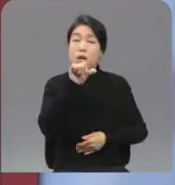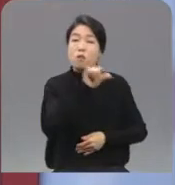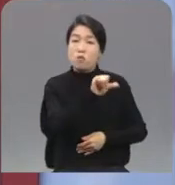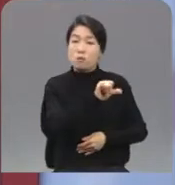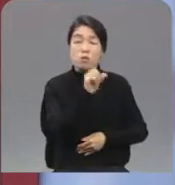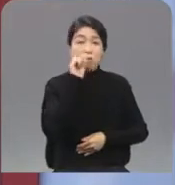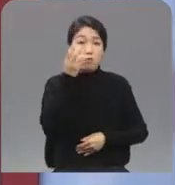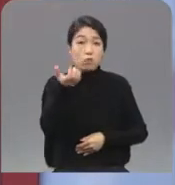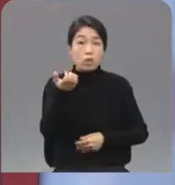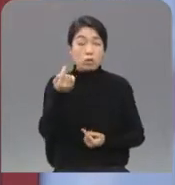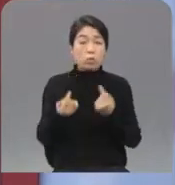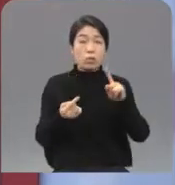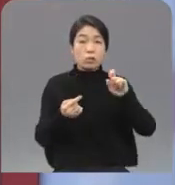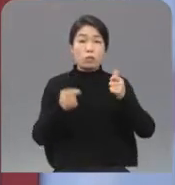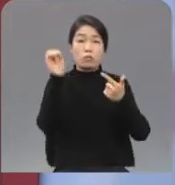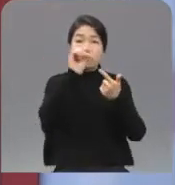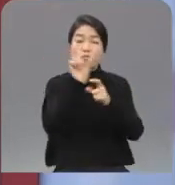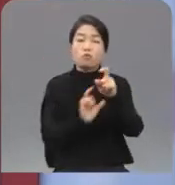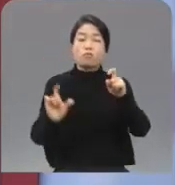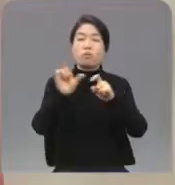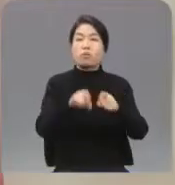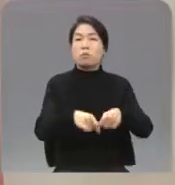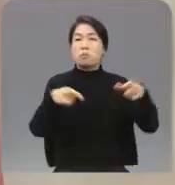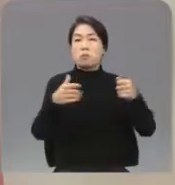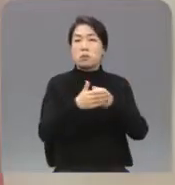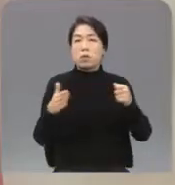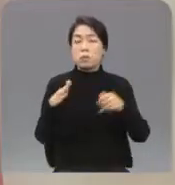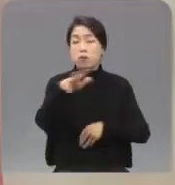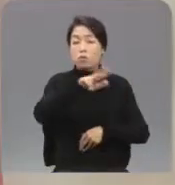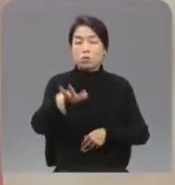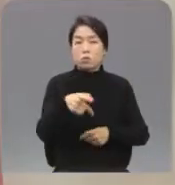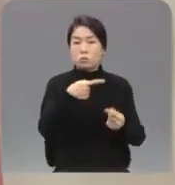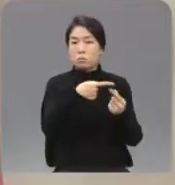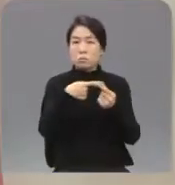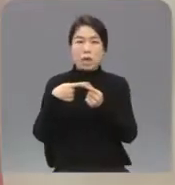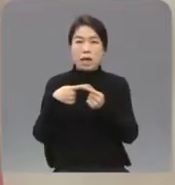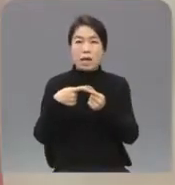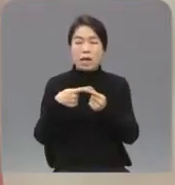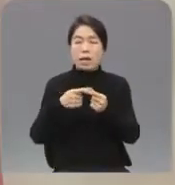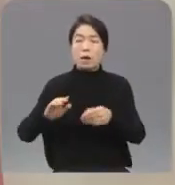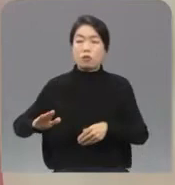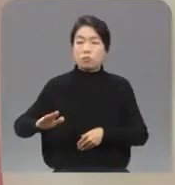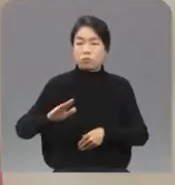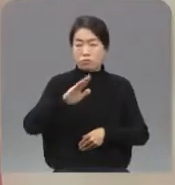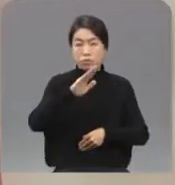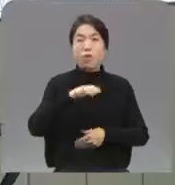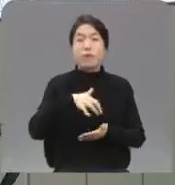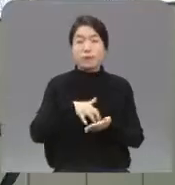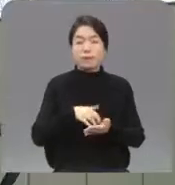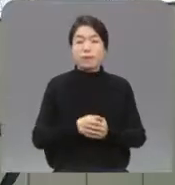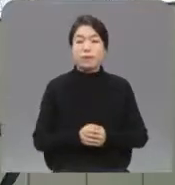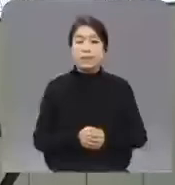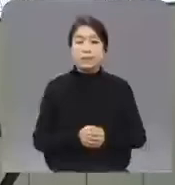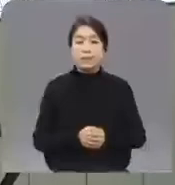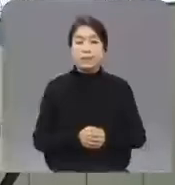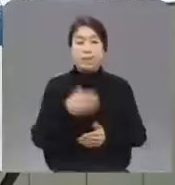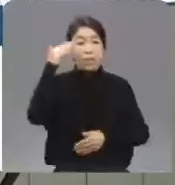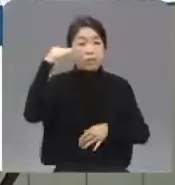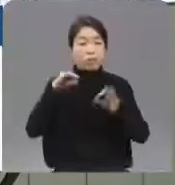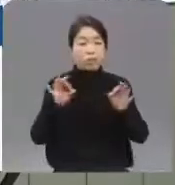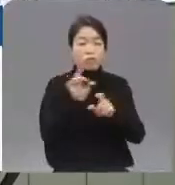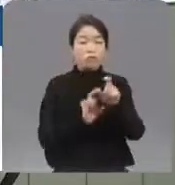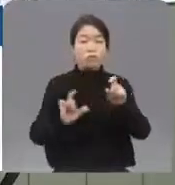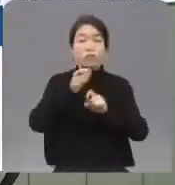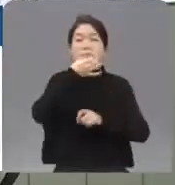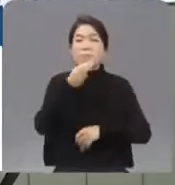두 달 전보다 16% 이상 들어 전국에서 가장 높은 증가율을 보였습니다 한국은행에